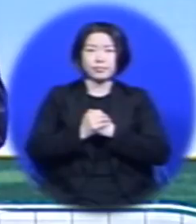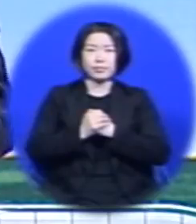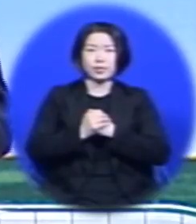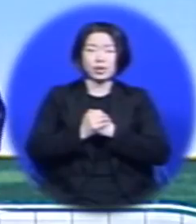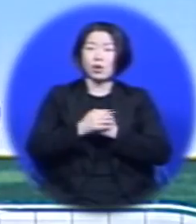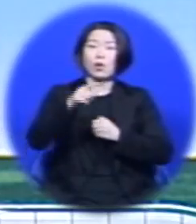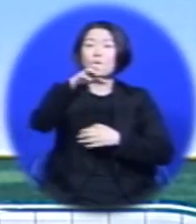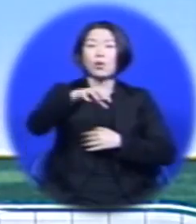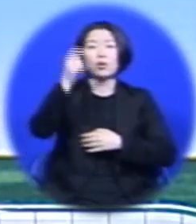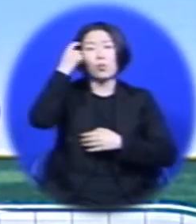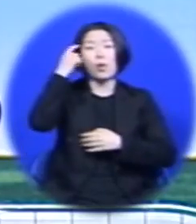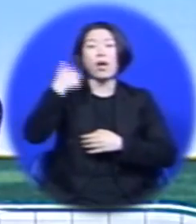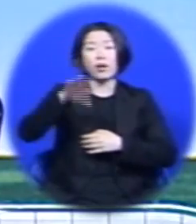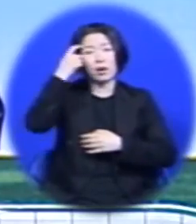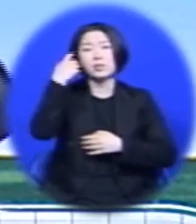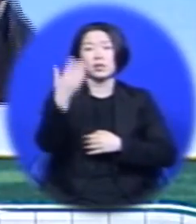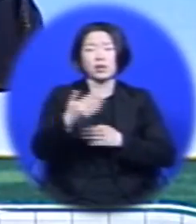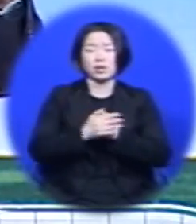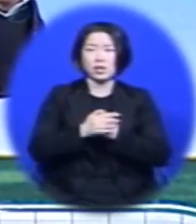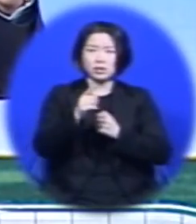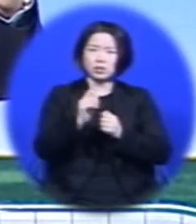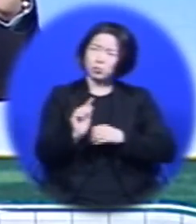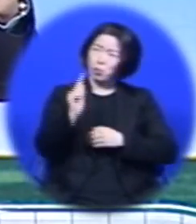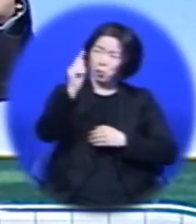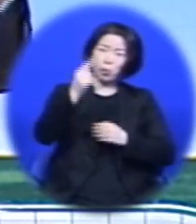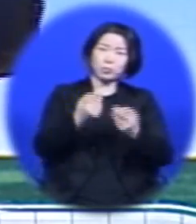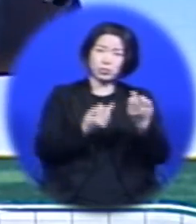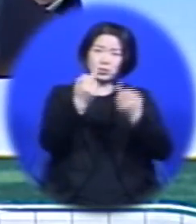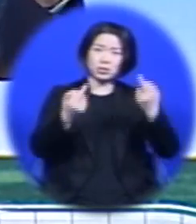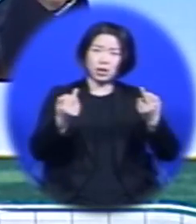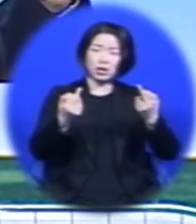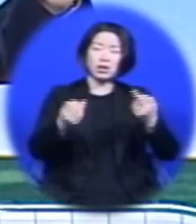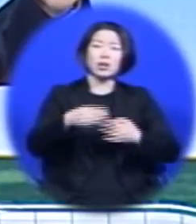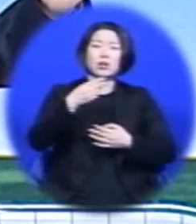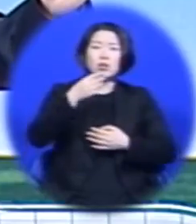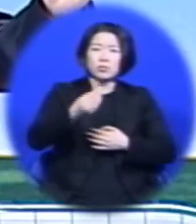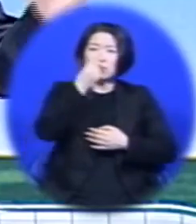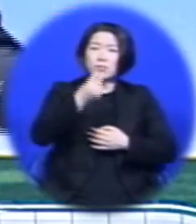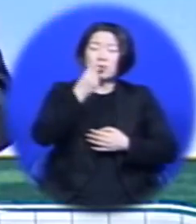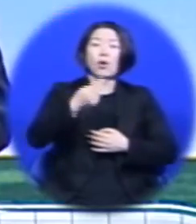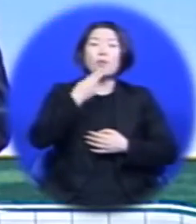거기 왜 갑니까 그 높은 곳에 산소도 없다는데